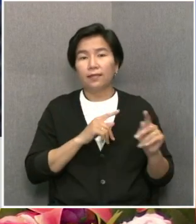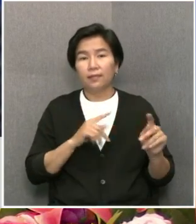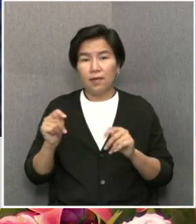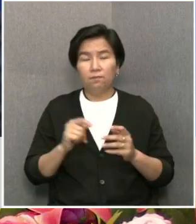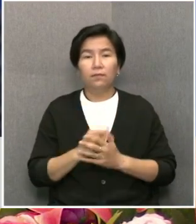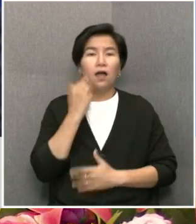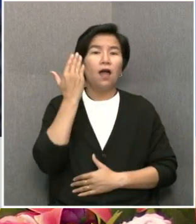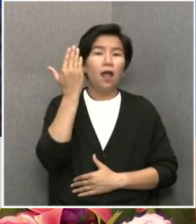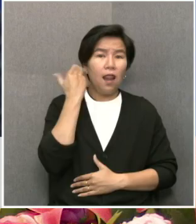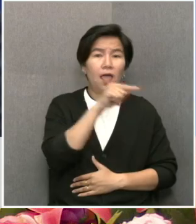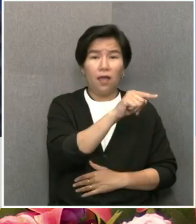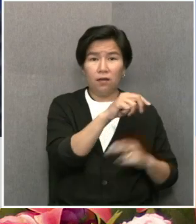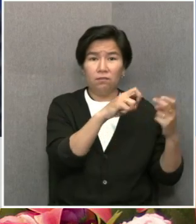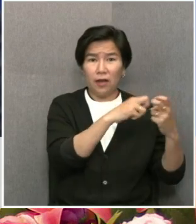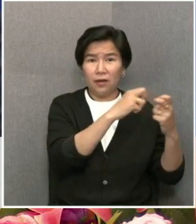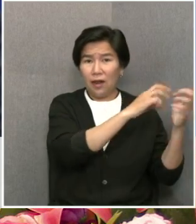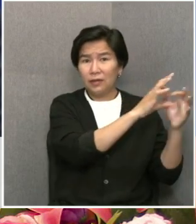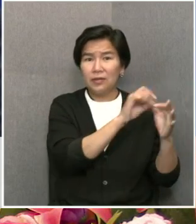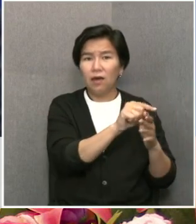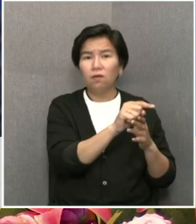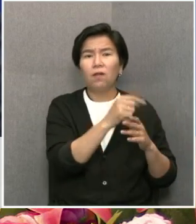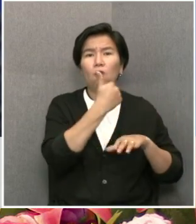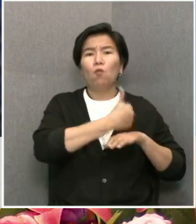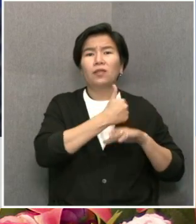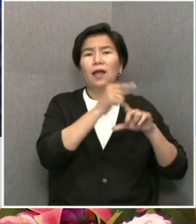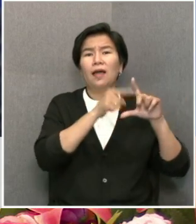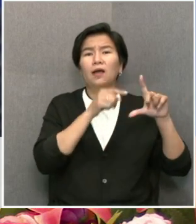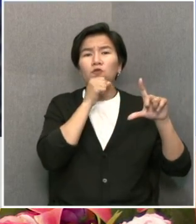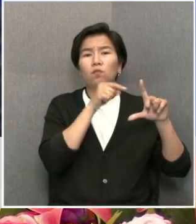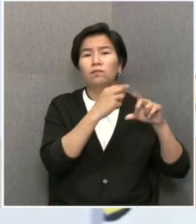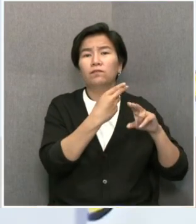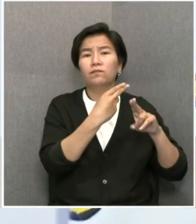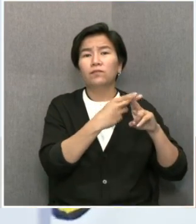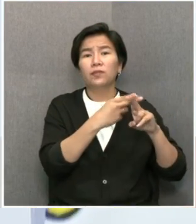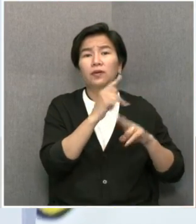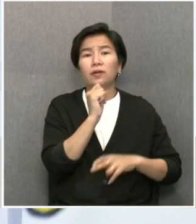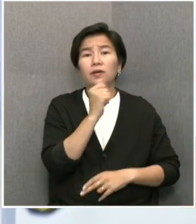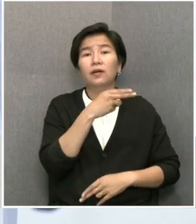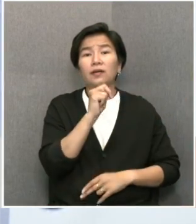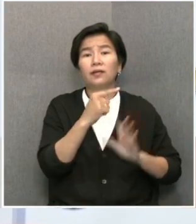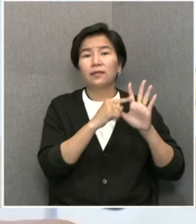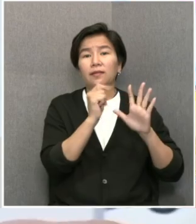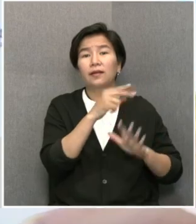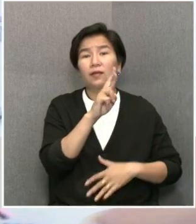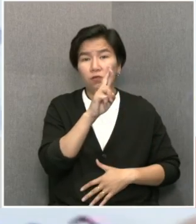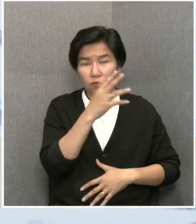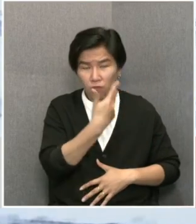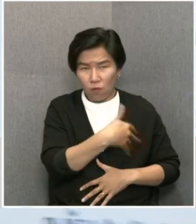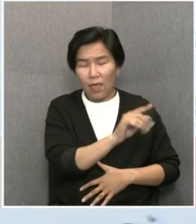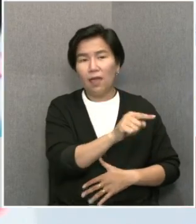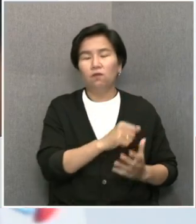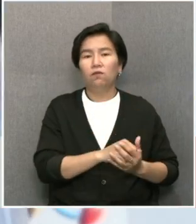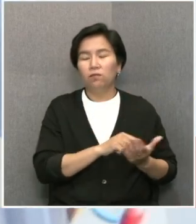กับนายธนาธรจึงรุ่งเรืองกิจมาก่อนที่ใช้วิธีเข้าชื่อส.สต่อศาลรัฐธรรมนูญศาลดีศาล